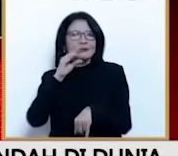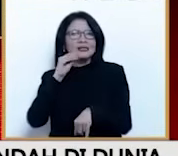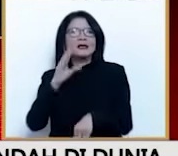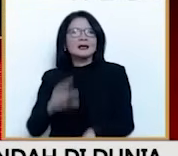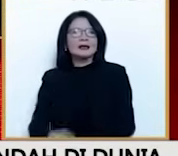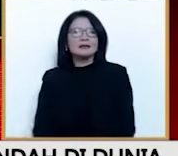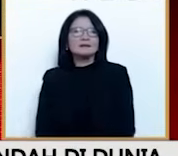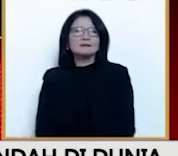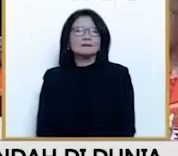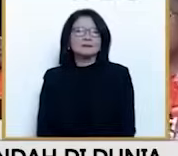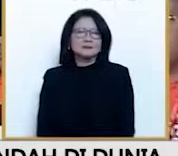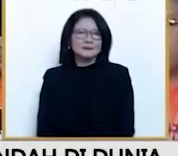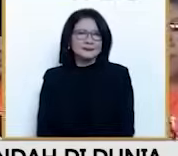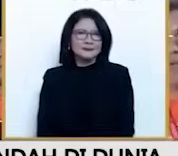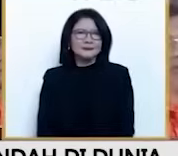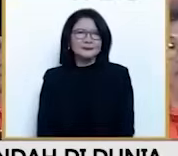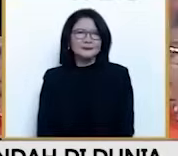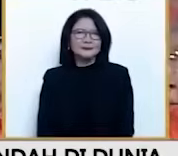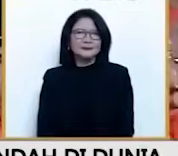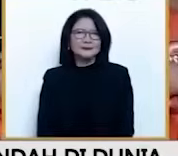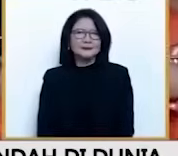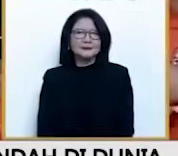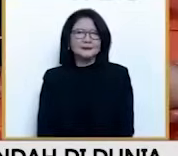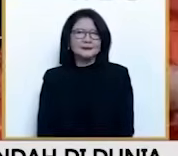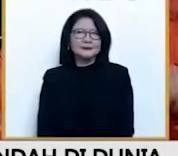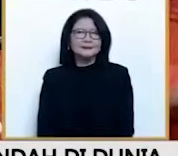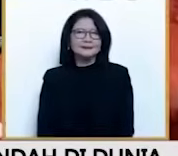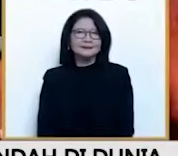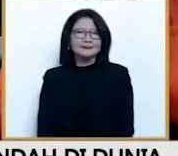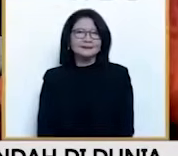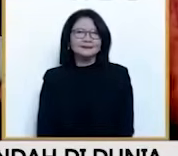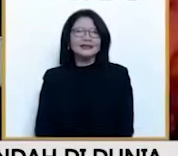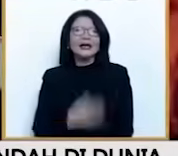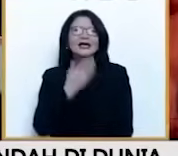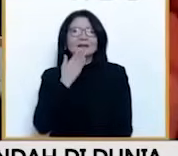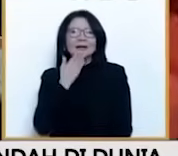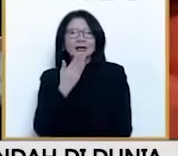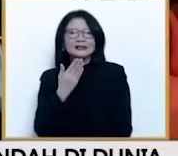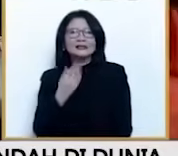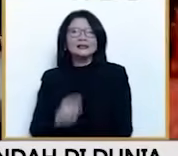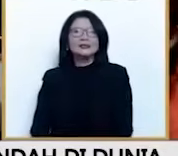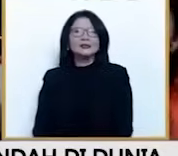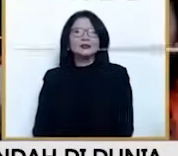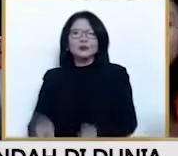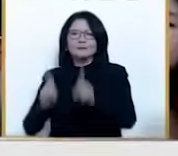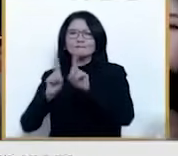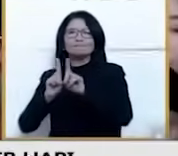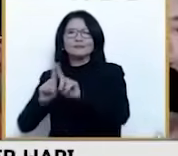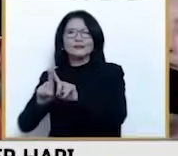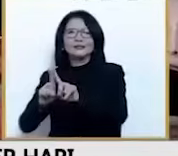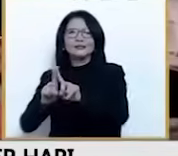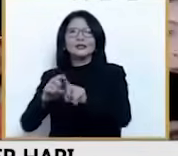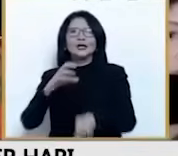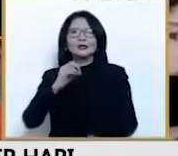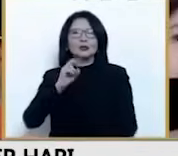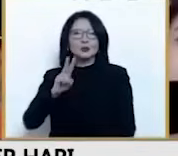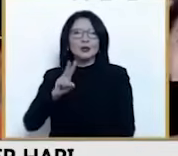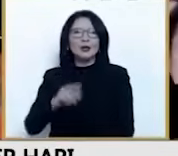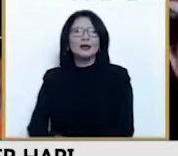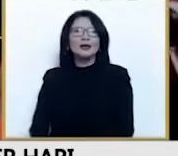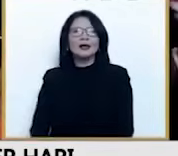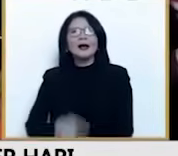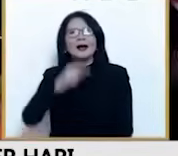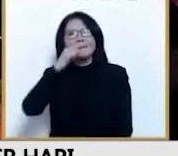kami persilakan. Terima kasih, ini untuk paslon 02, sahabat saya, Mas Dharma dan Mas